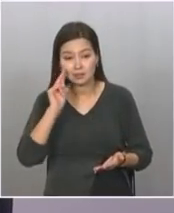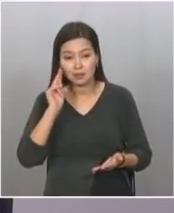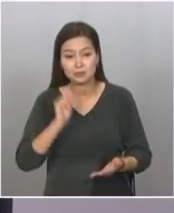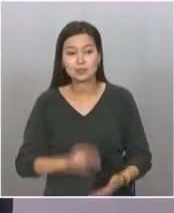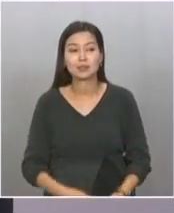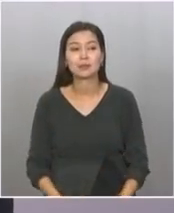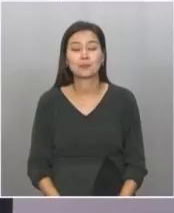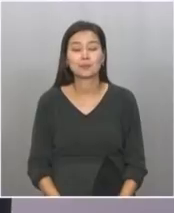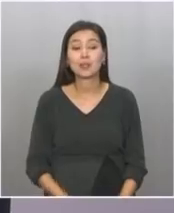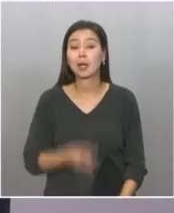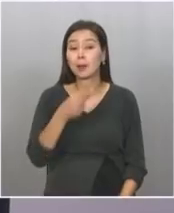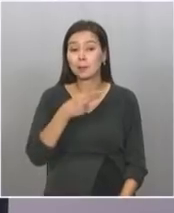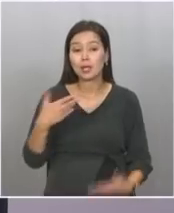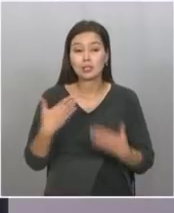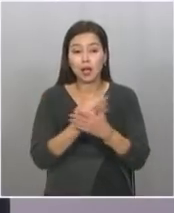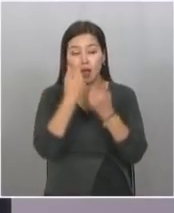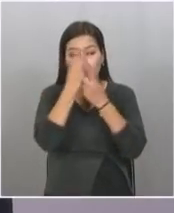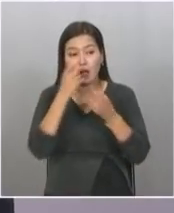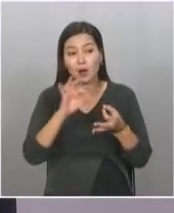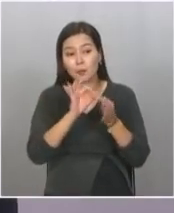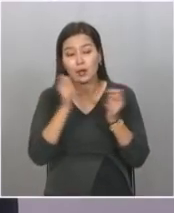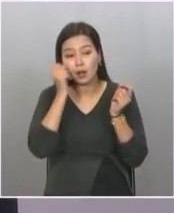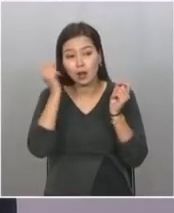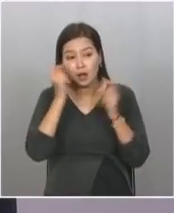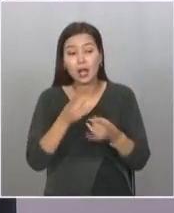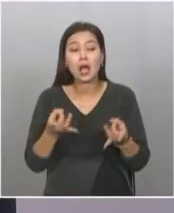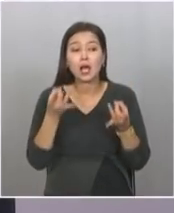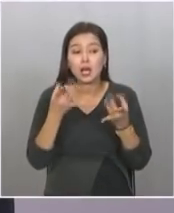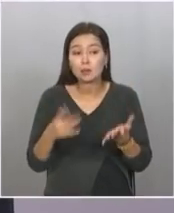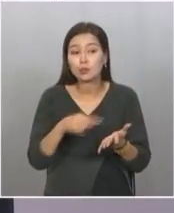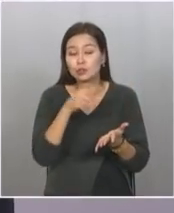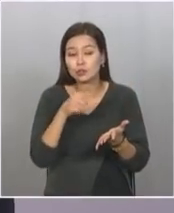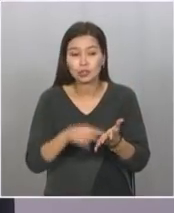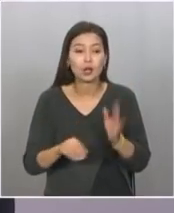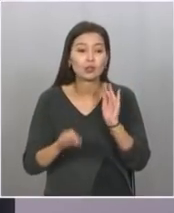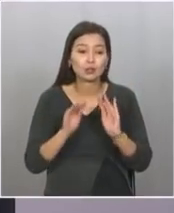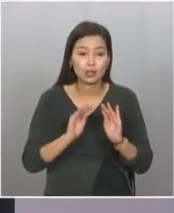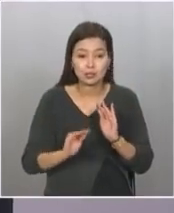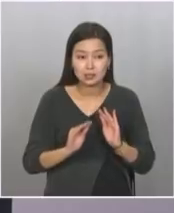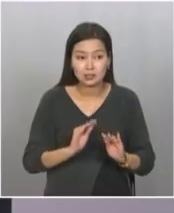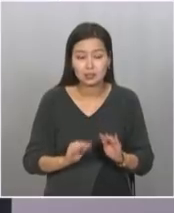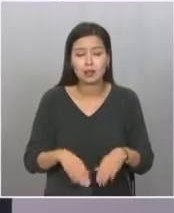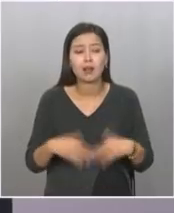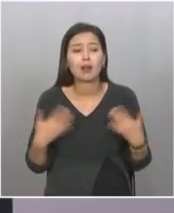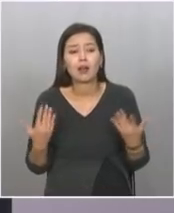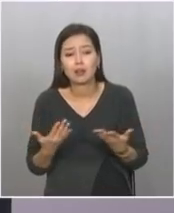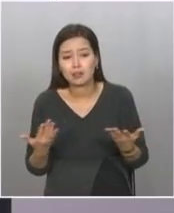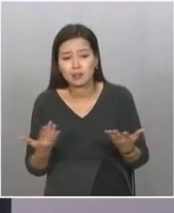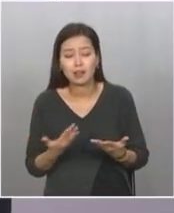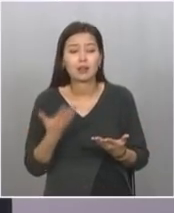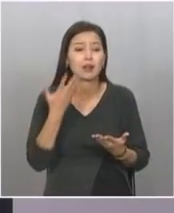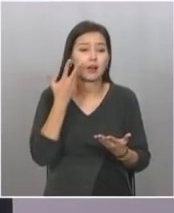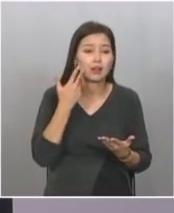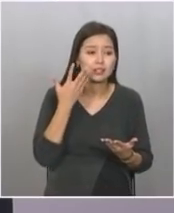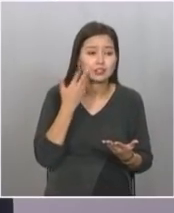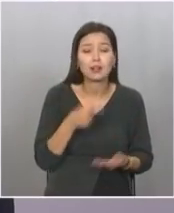жалғастырайық. Мәтіндегі ақпаратты анықтау үшін қарапайым сұрақ құрастырыңыздар. Қандай,